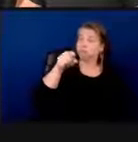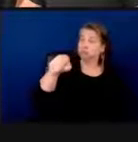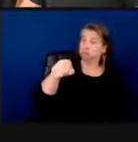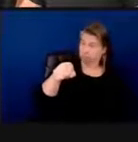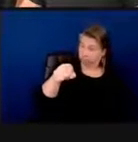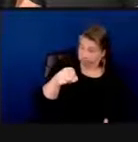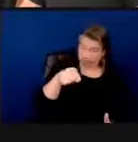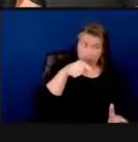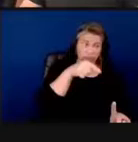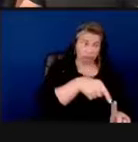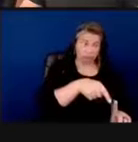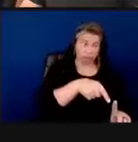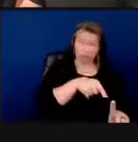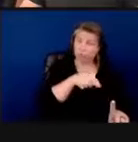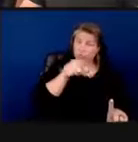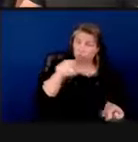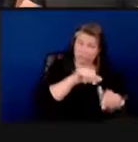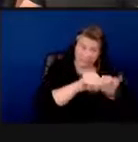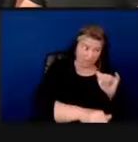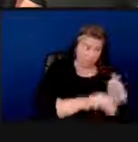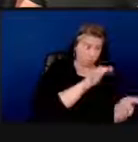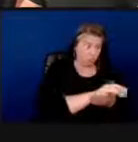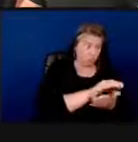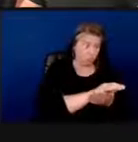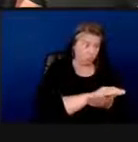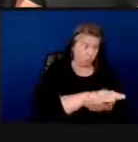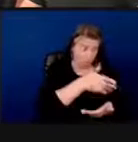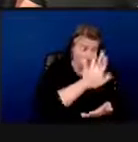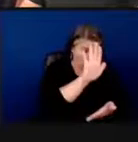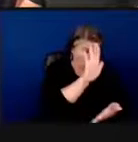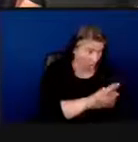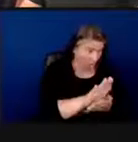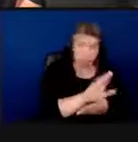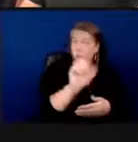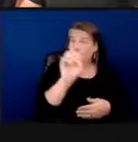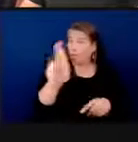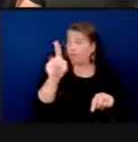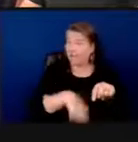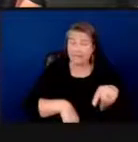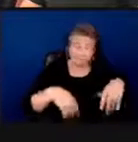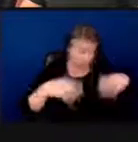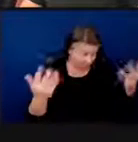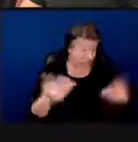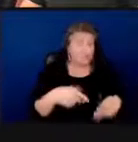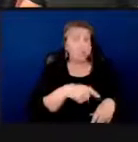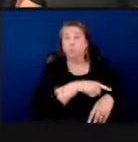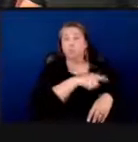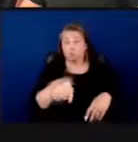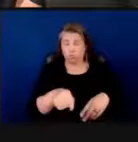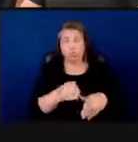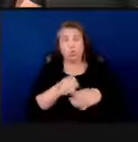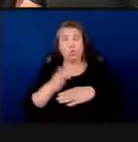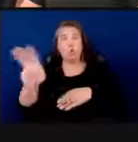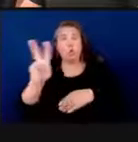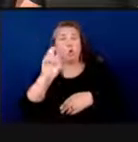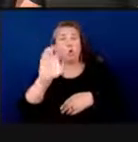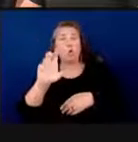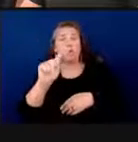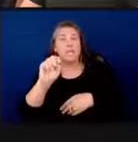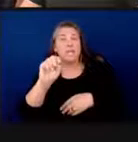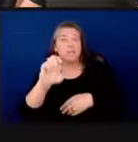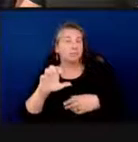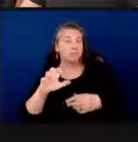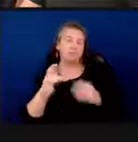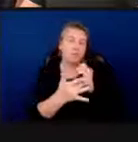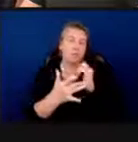هو إما أنا آخذهم من المدرسة أو أنه يبقى في المدرسة. أحد الأمور